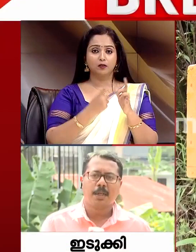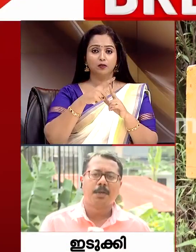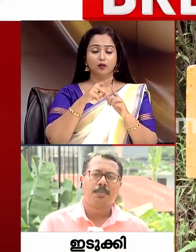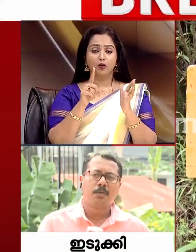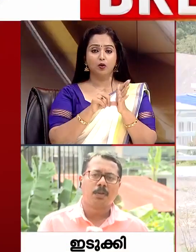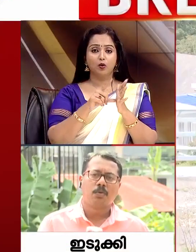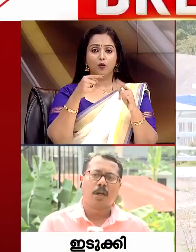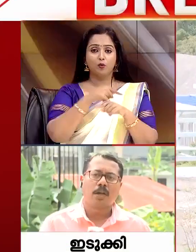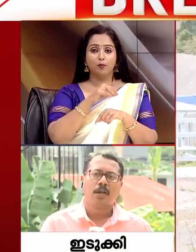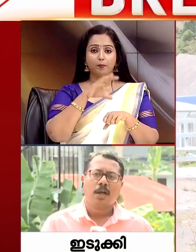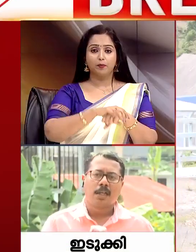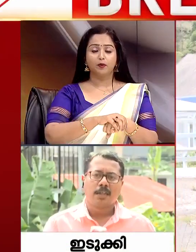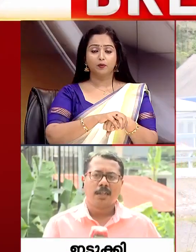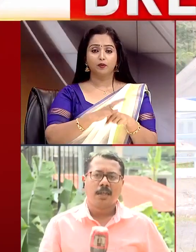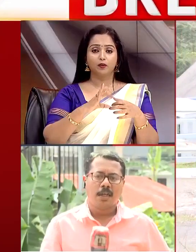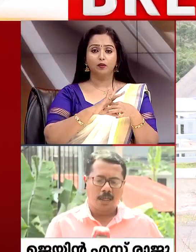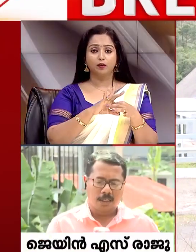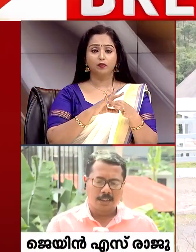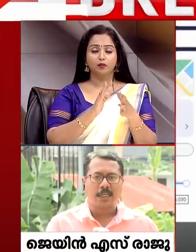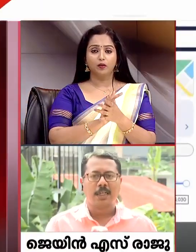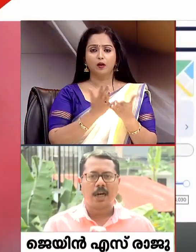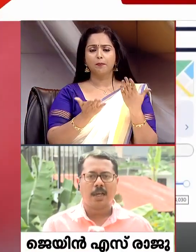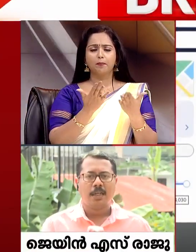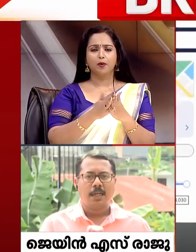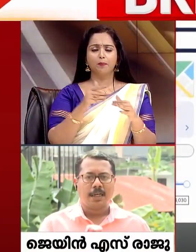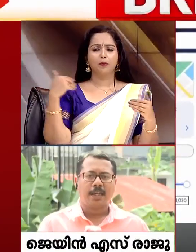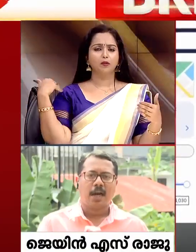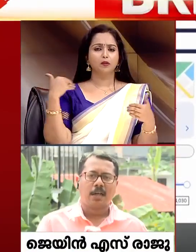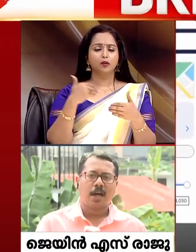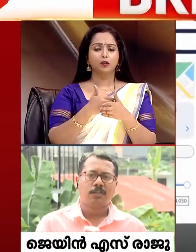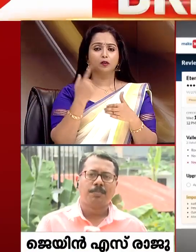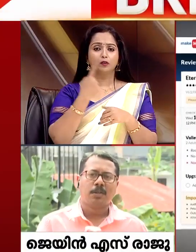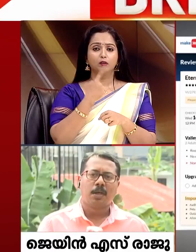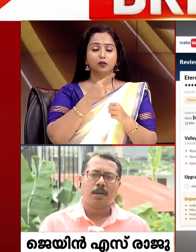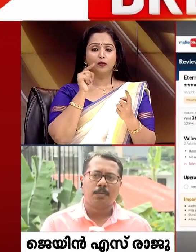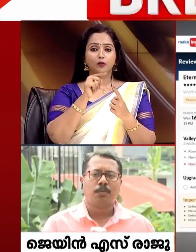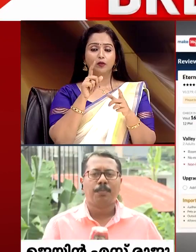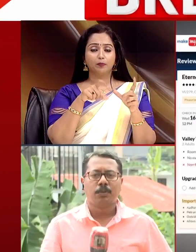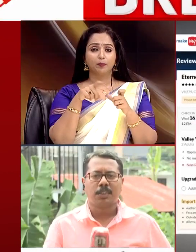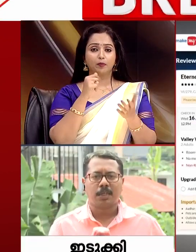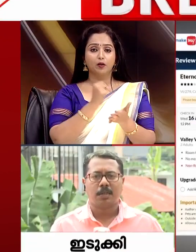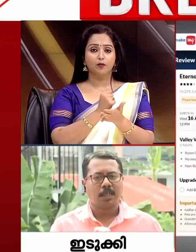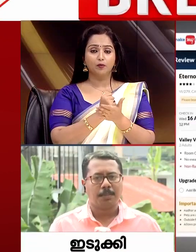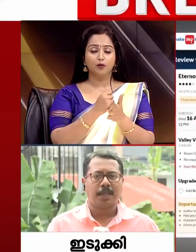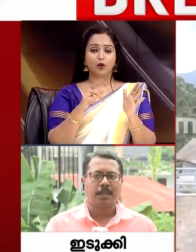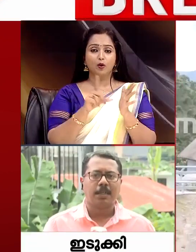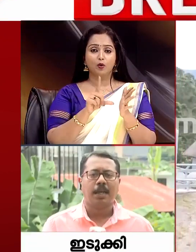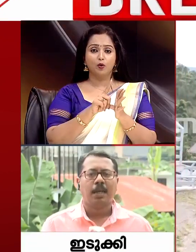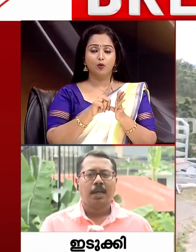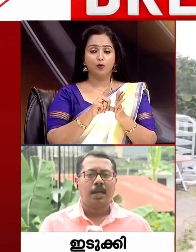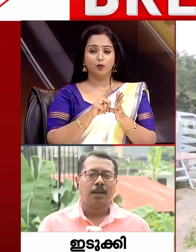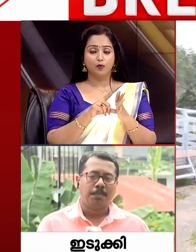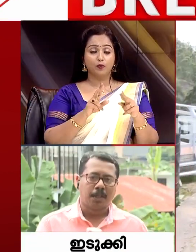നിയമലംഘനം പിടിക്കപ്പെടും എന്നുള്ളതുകൊണ്ടാണ് അത്തരത്തിൽ ദീർഘനാളായി ഇടുക്കിയിലെ ആളുകൾ ആവശ്യപ്പെടുന്ന ഭൂപതിവ് ചട്ട